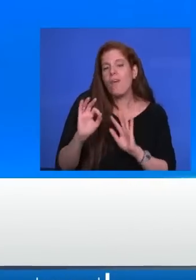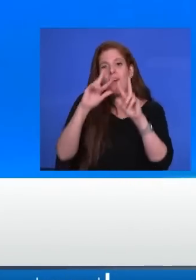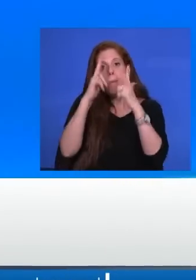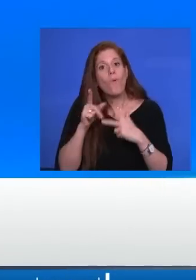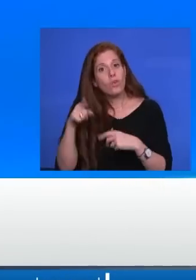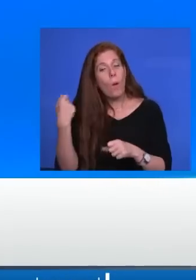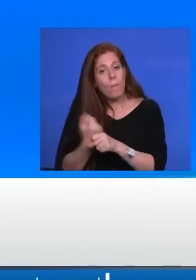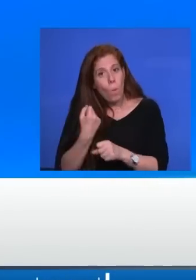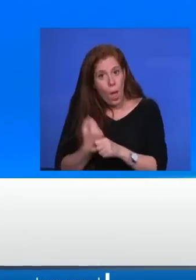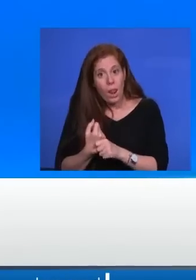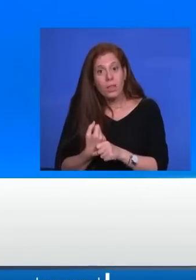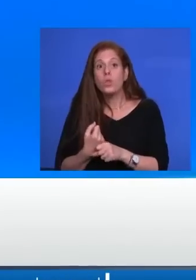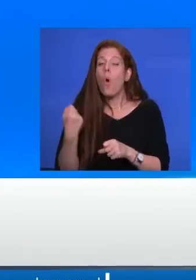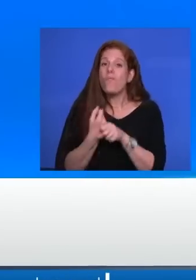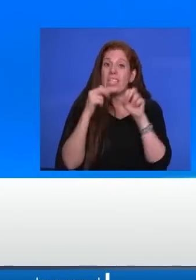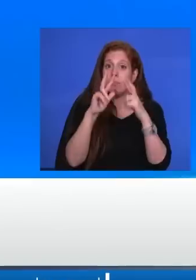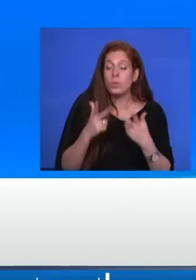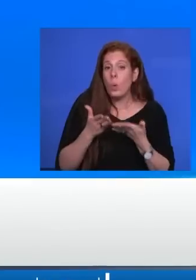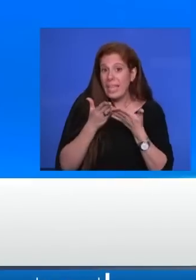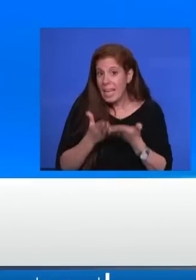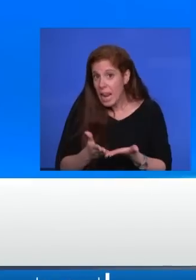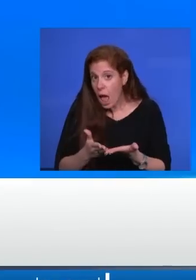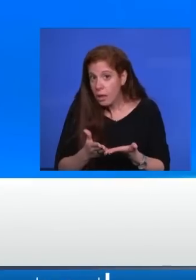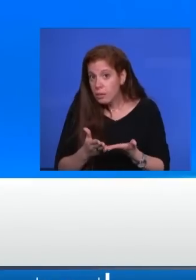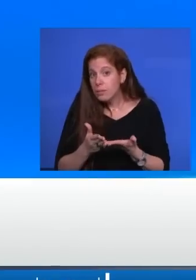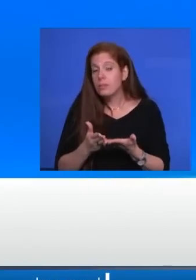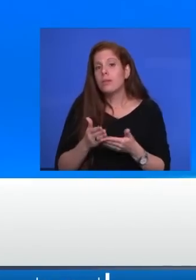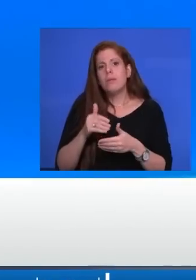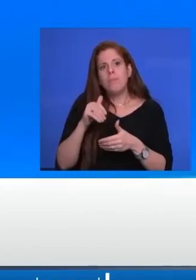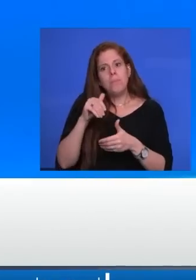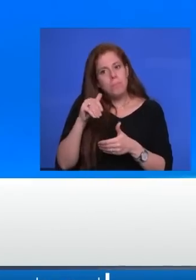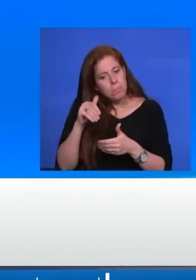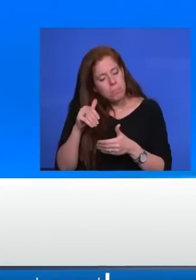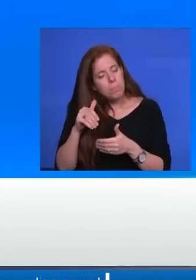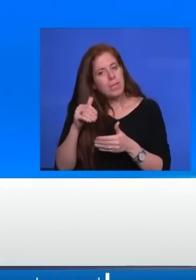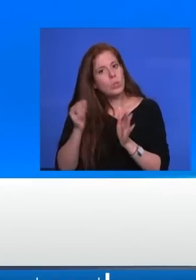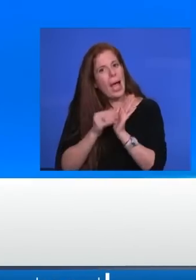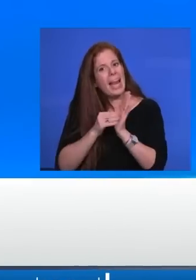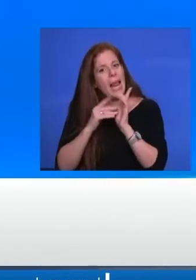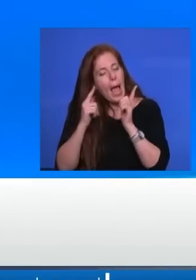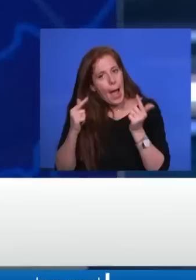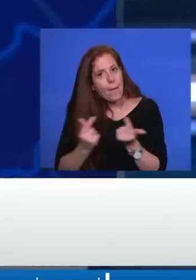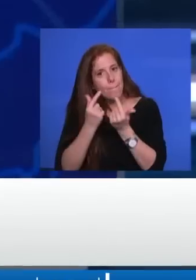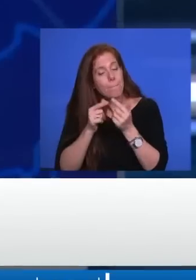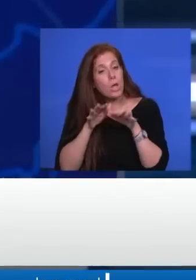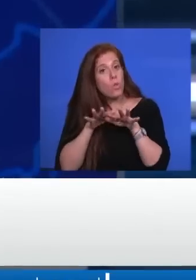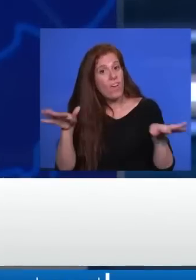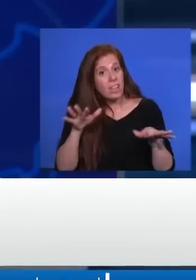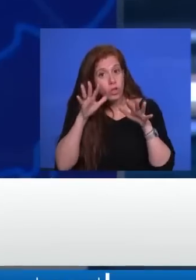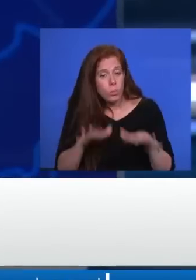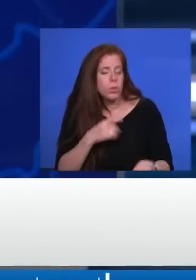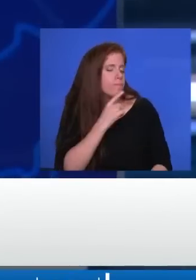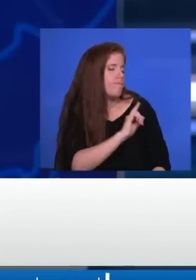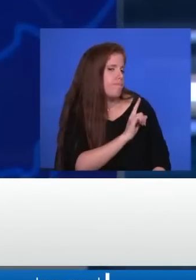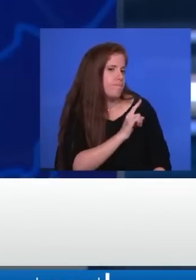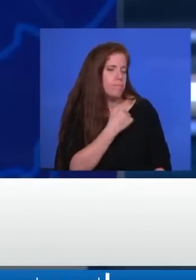פועלת, עובדת בצורה יעילה במסגרת הצורך להילחם בתופעת האנטישמיות בעולם? לא. לא? לא.